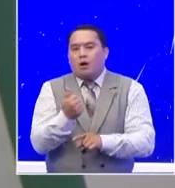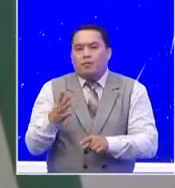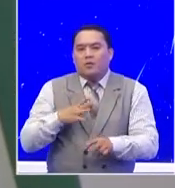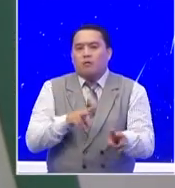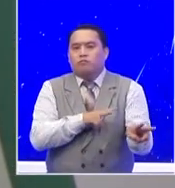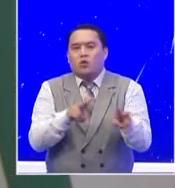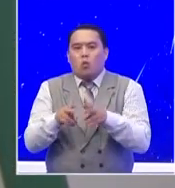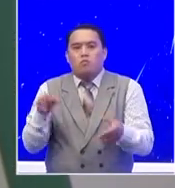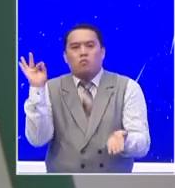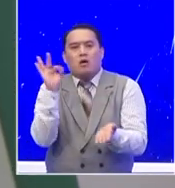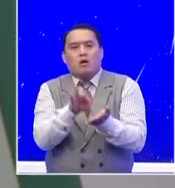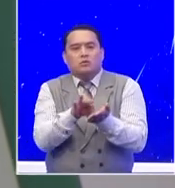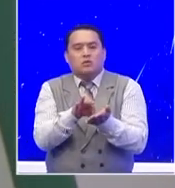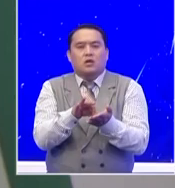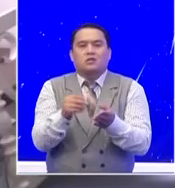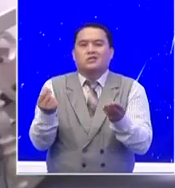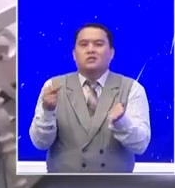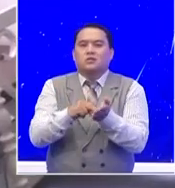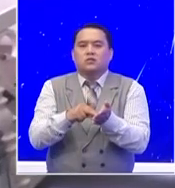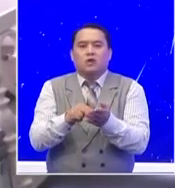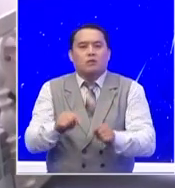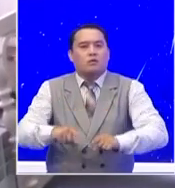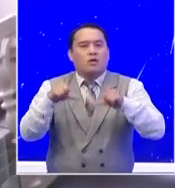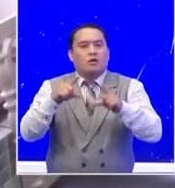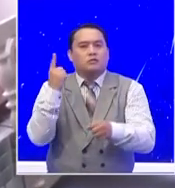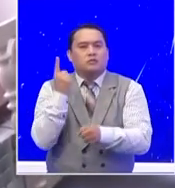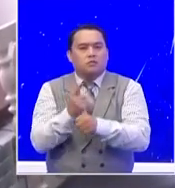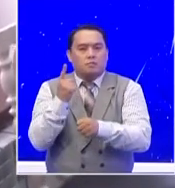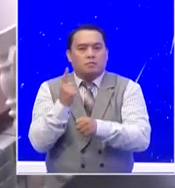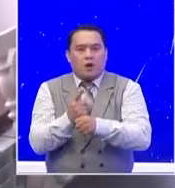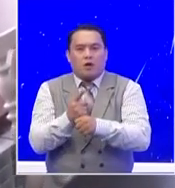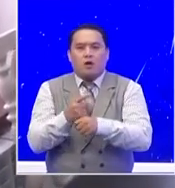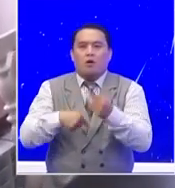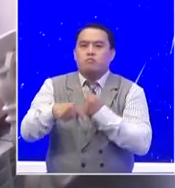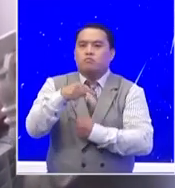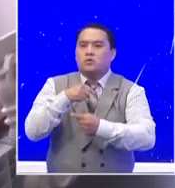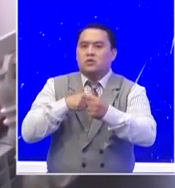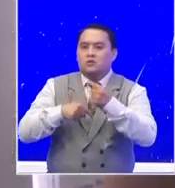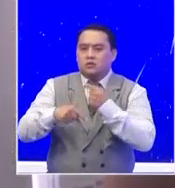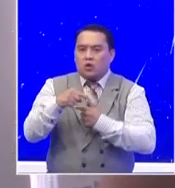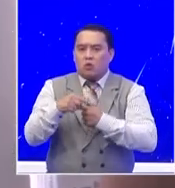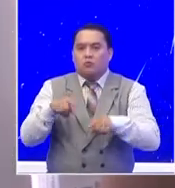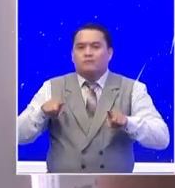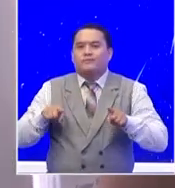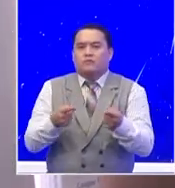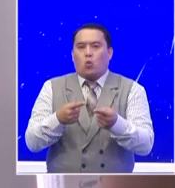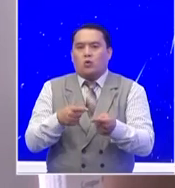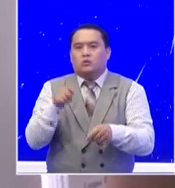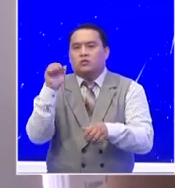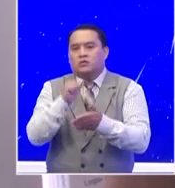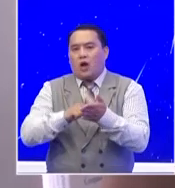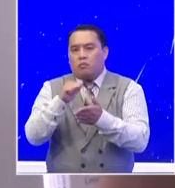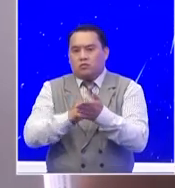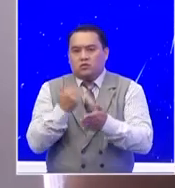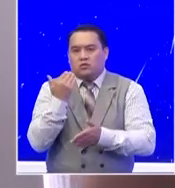мониторинг тобының мақсаты да сол. Дәрі құнының негізсіз өсуіне жол бермеу, алыпсатарлықпен айналысқандарды құрықтау. Олардың назарына